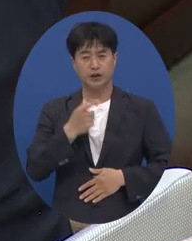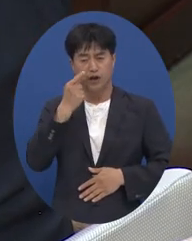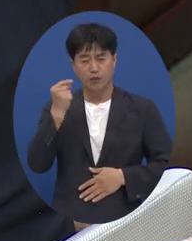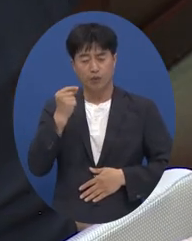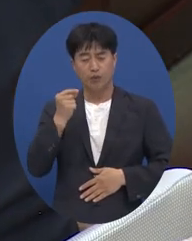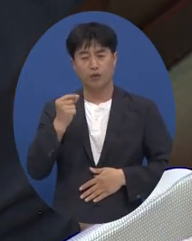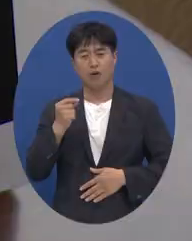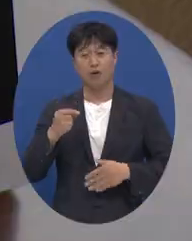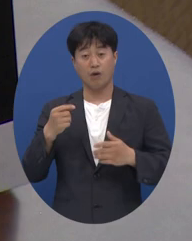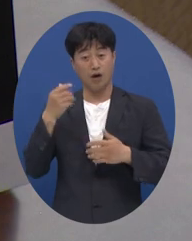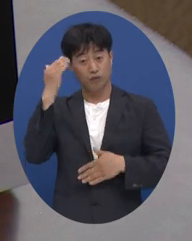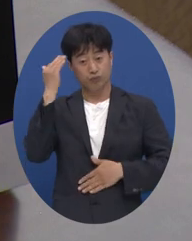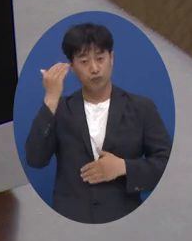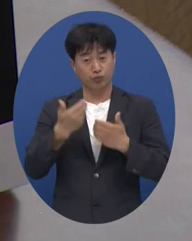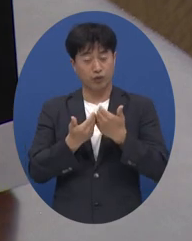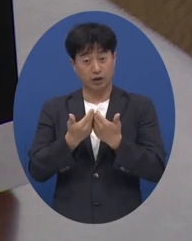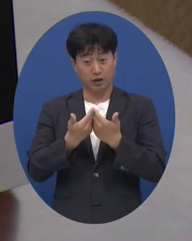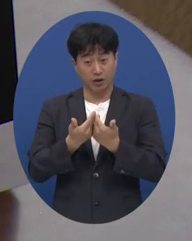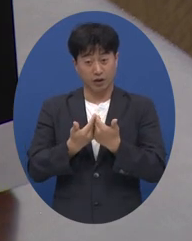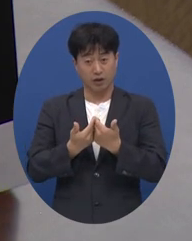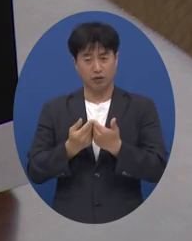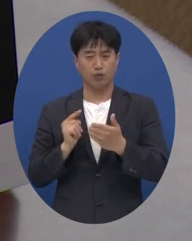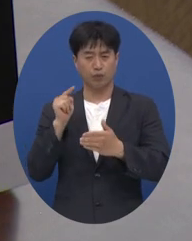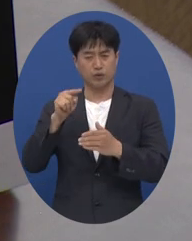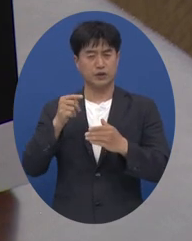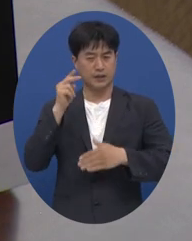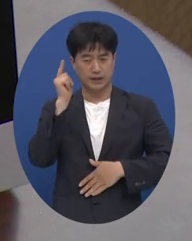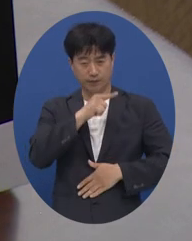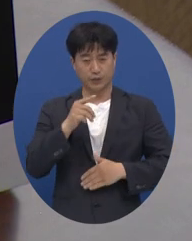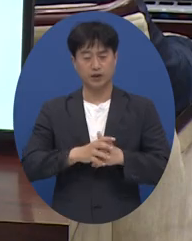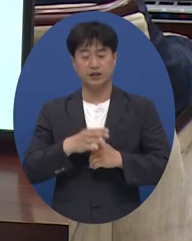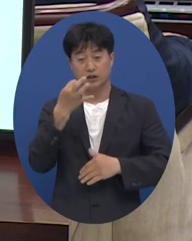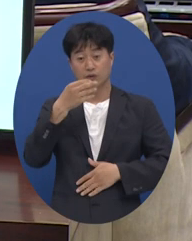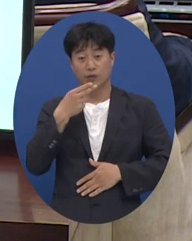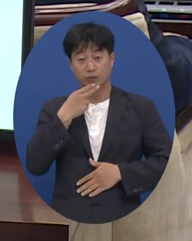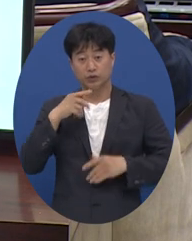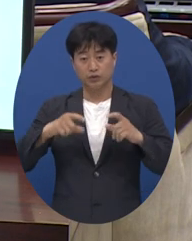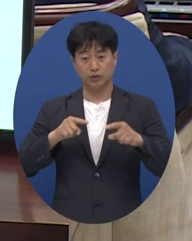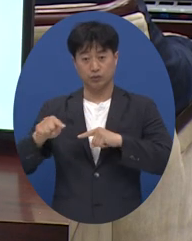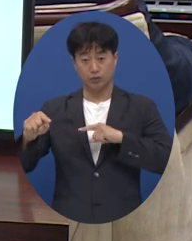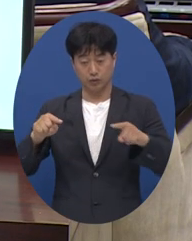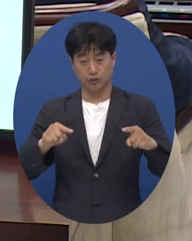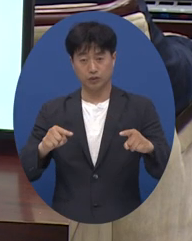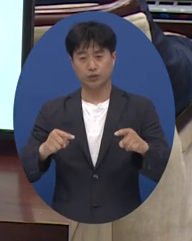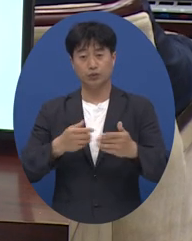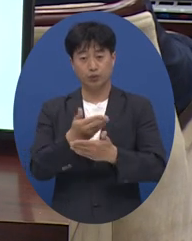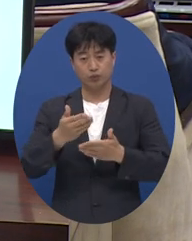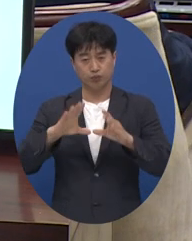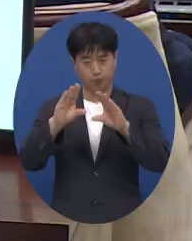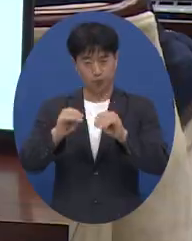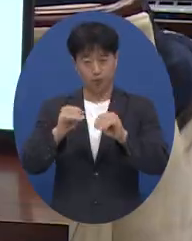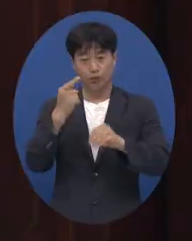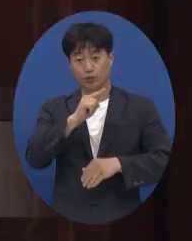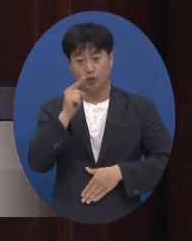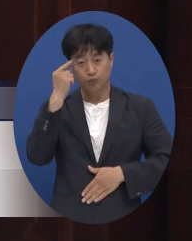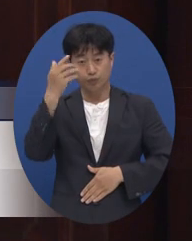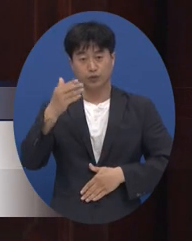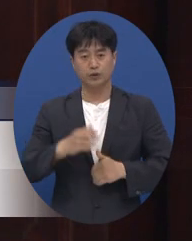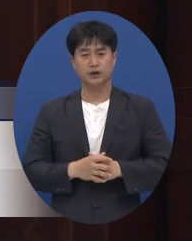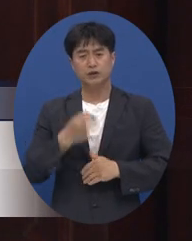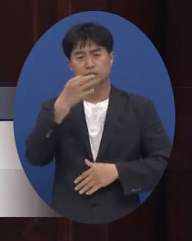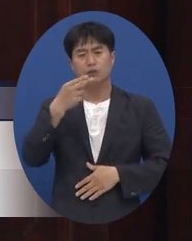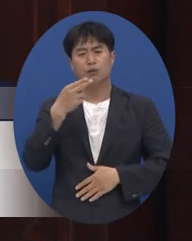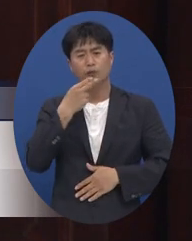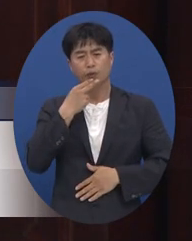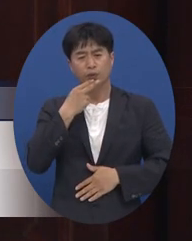반대가 껄끄러워 수리 넘어 가 되고 있다 며 쓸일 없는 일본 사치와 귤 중단하는 것은 어떠냐 고 물었습니다 실